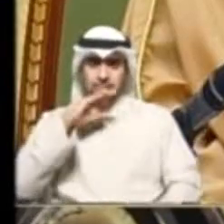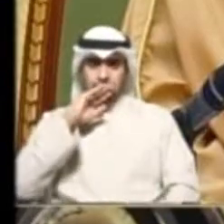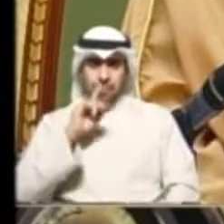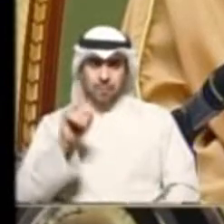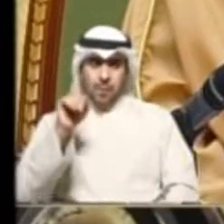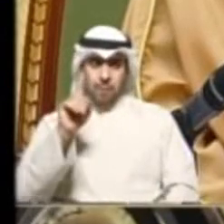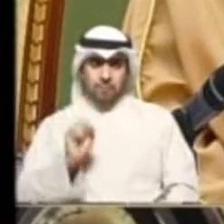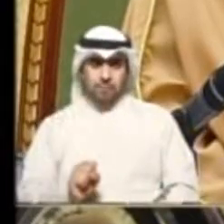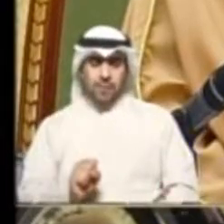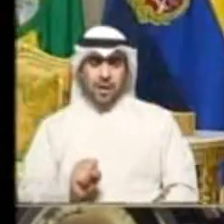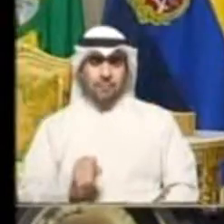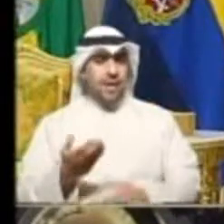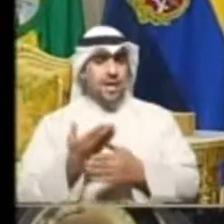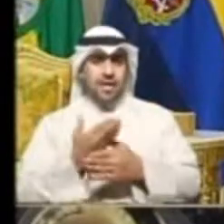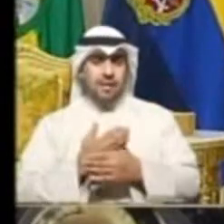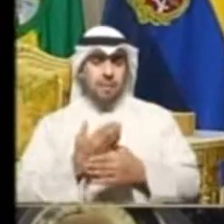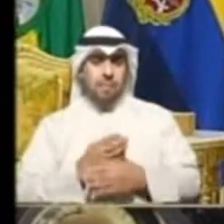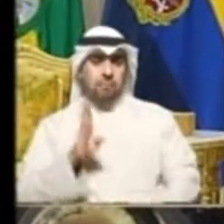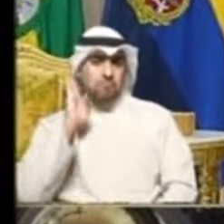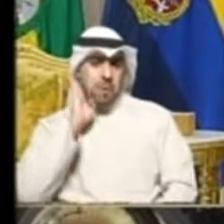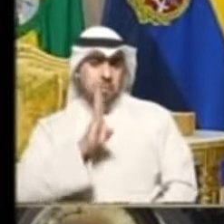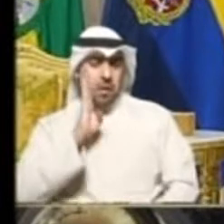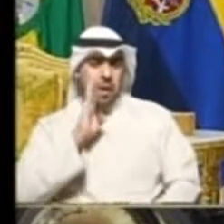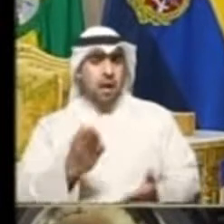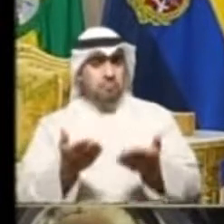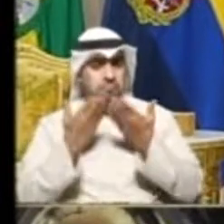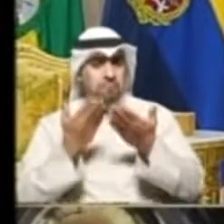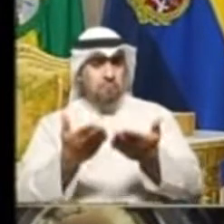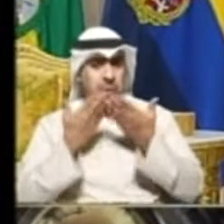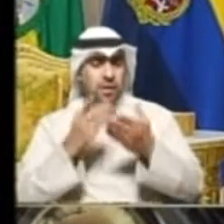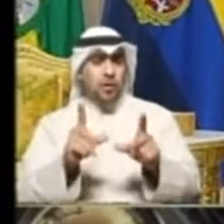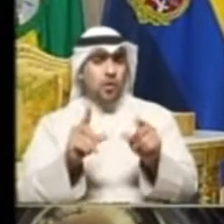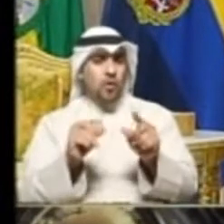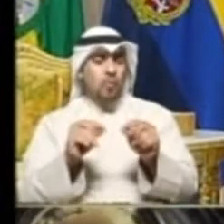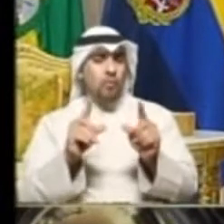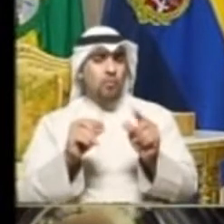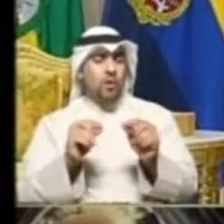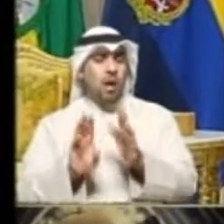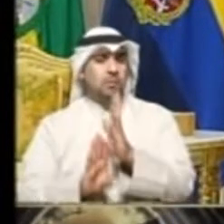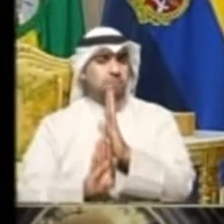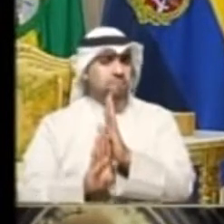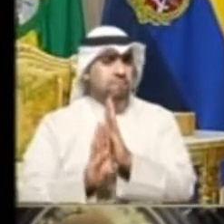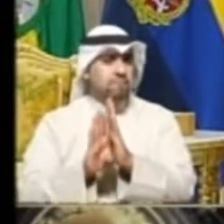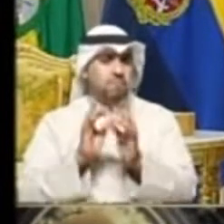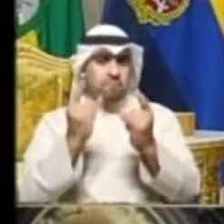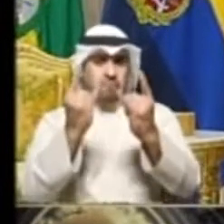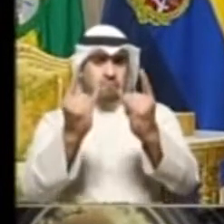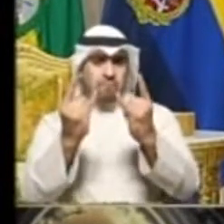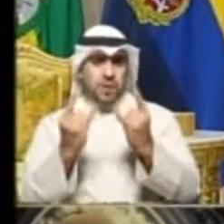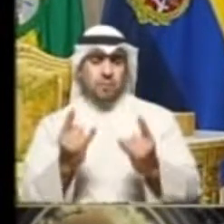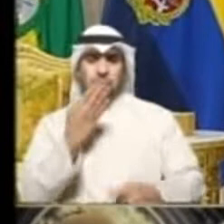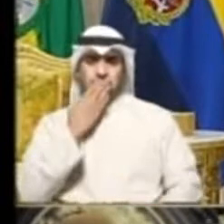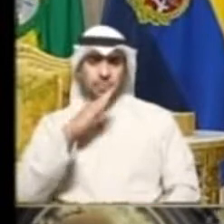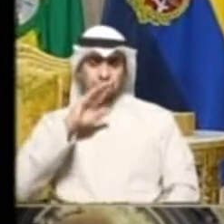في دراستهم وفي تفوقهم في مدارسهم،